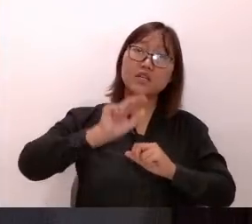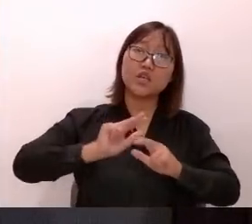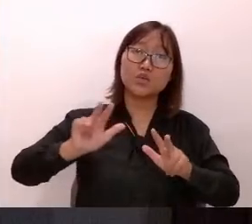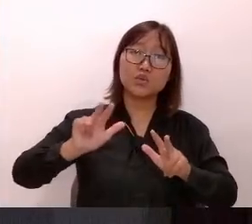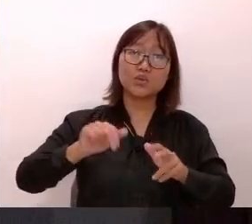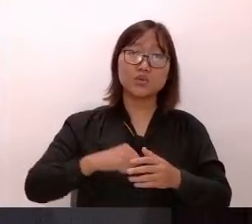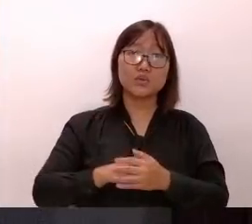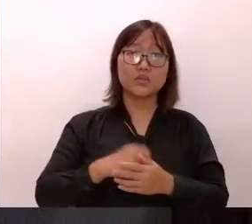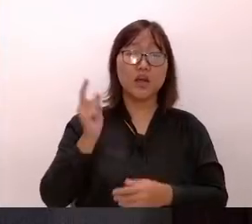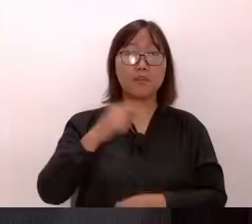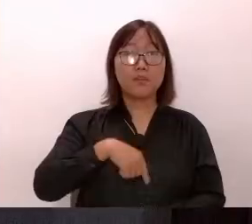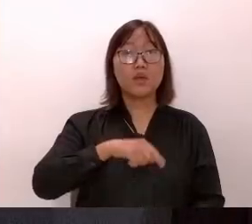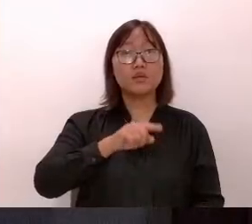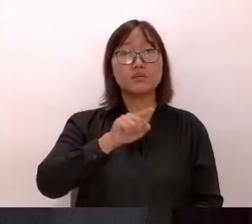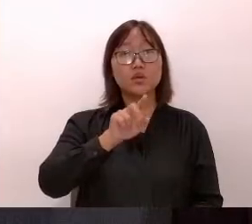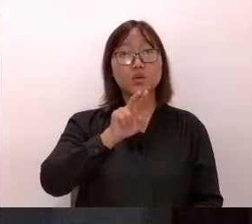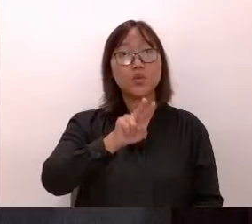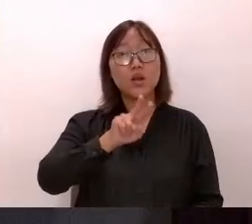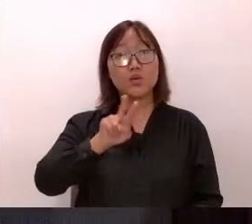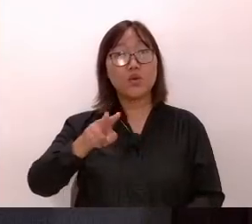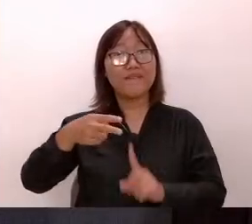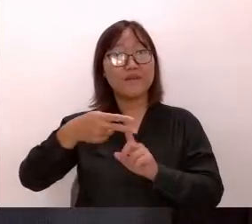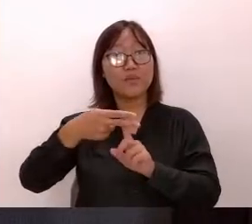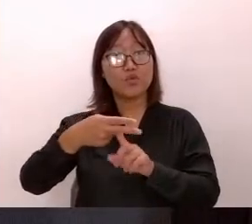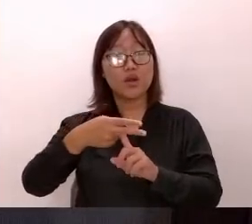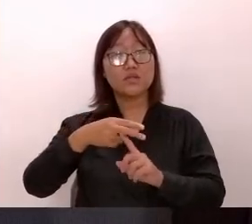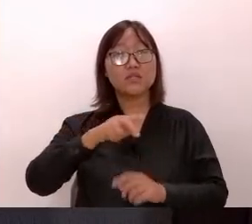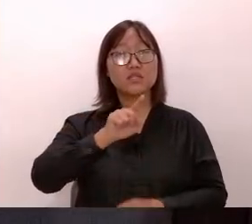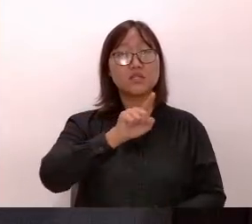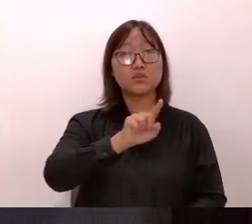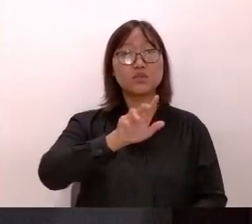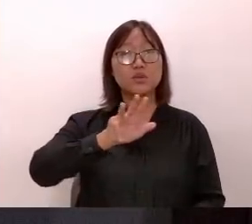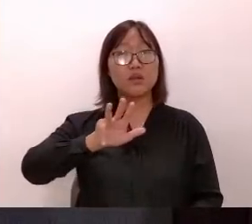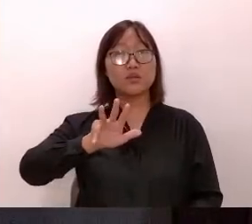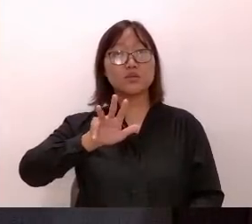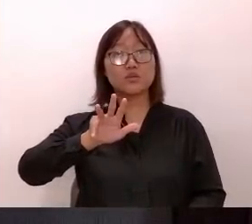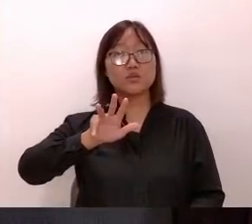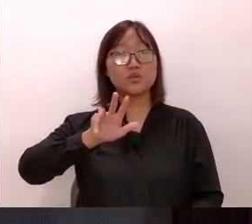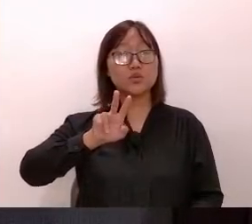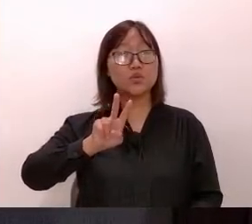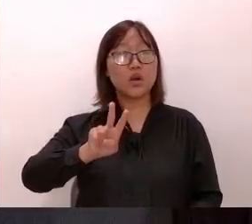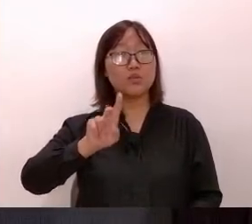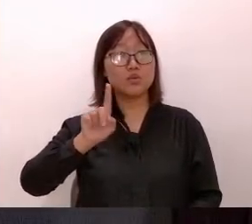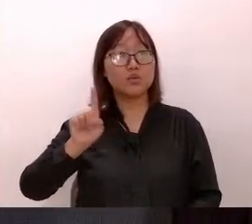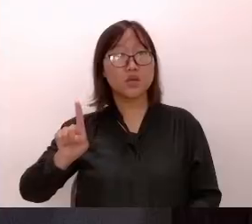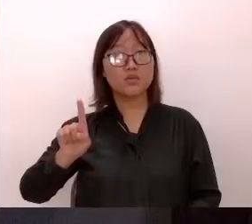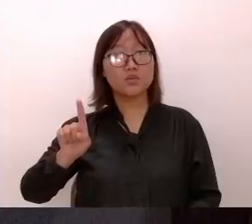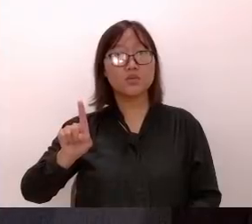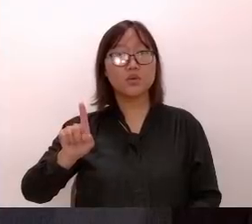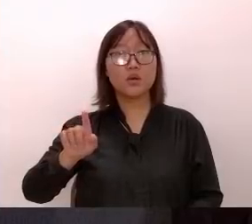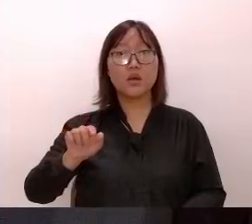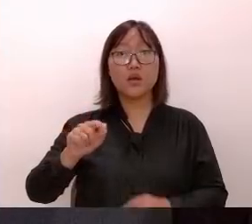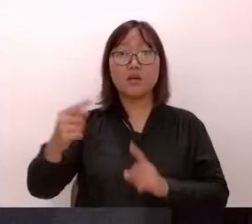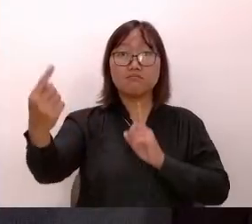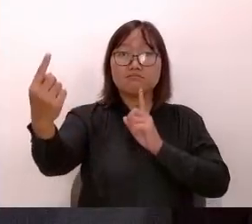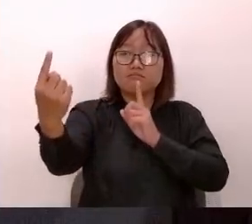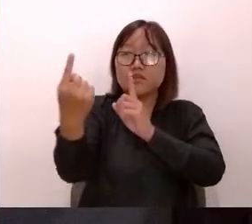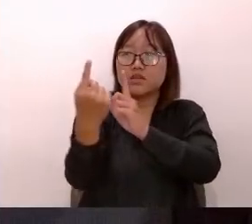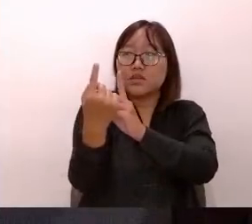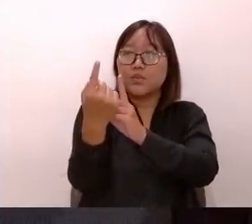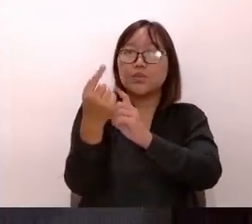1931 mendapat penampakan Yesus sebagai raja kerahiman Ilahi